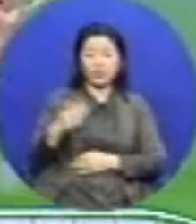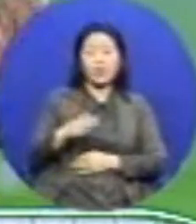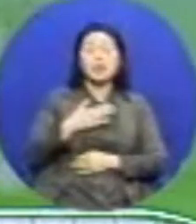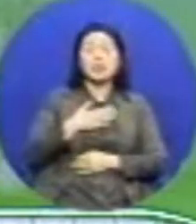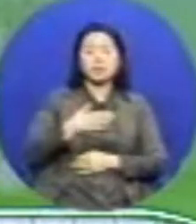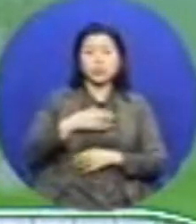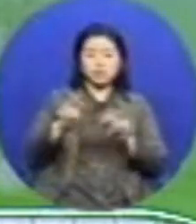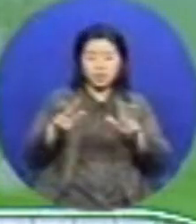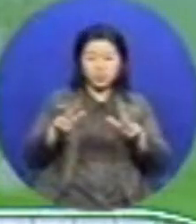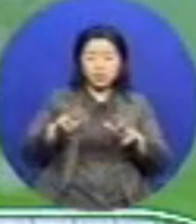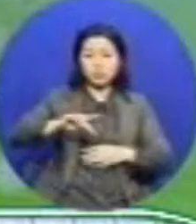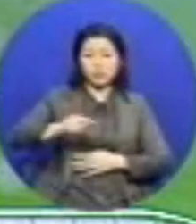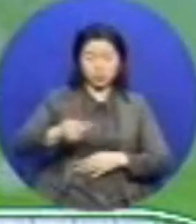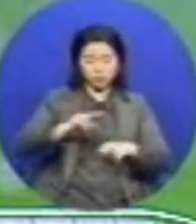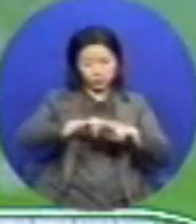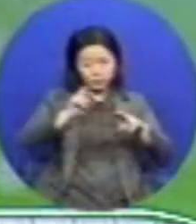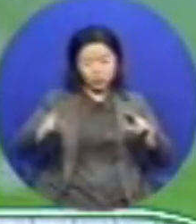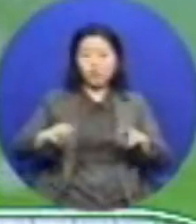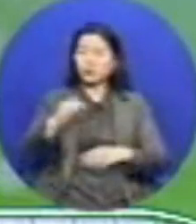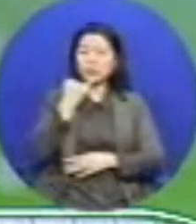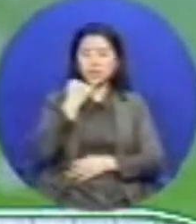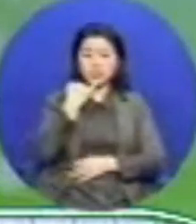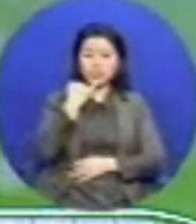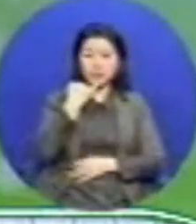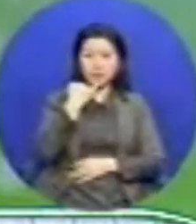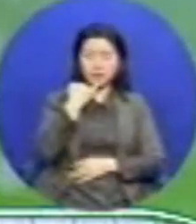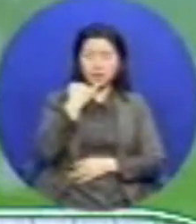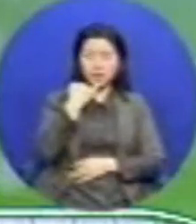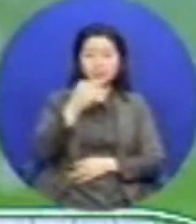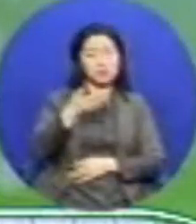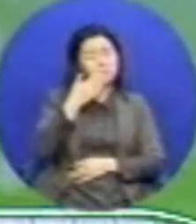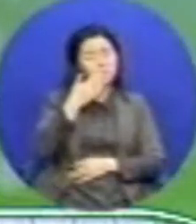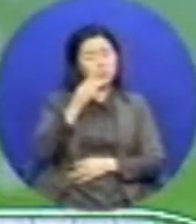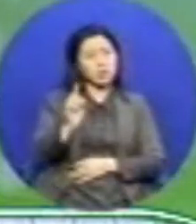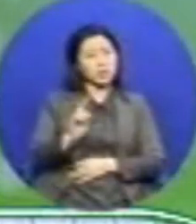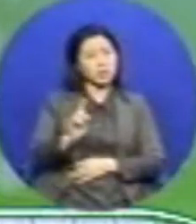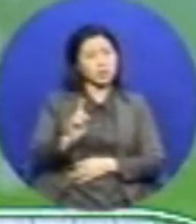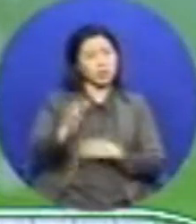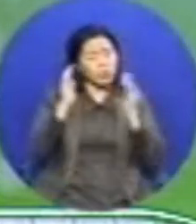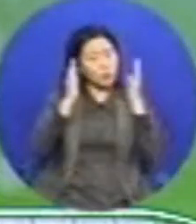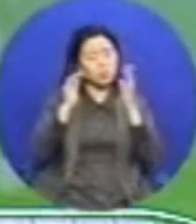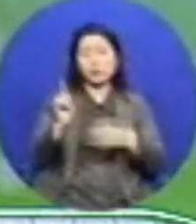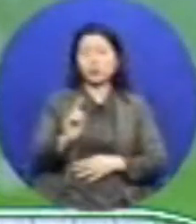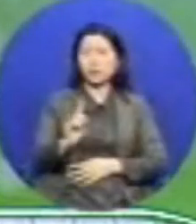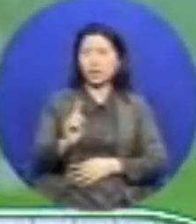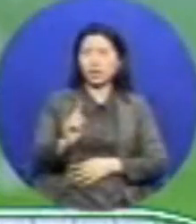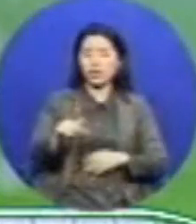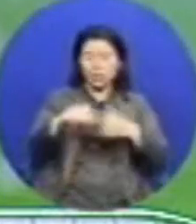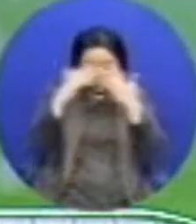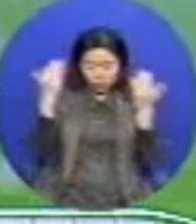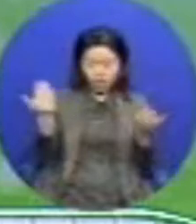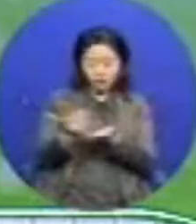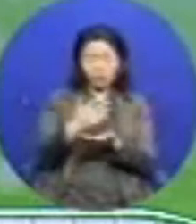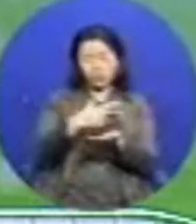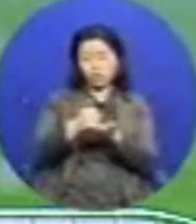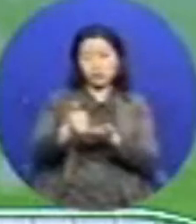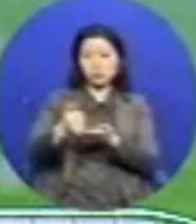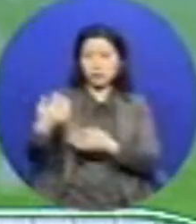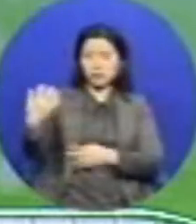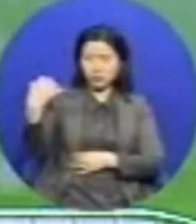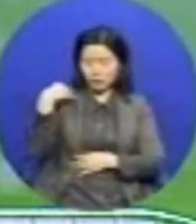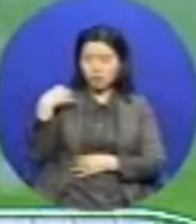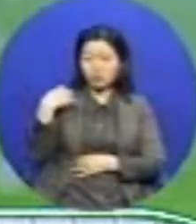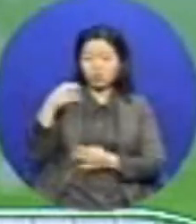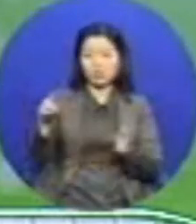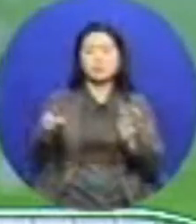은퇴 해도 좋을 것 같아요 그다음 어떻게 먹고 살지 애들은 공부는 어떻게 시키고 다 주님이 하실 걸 정말 믿어줘요